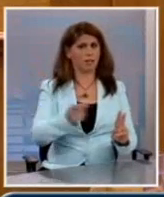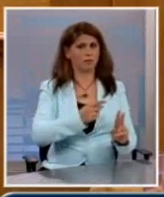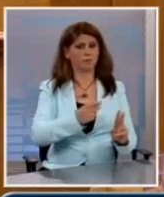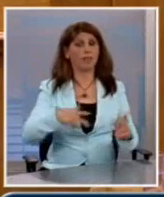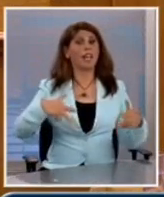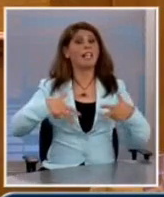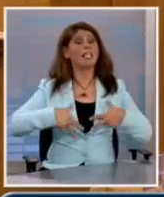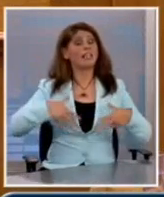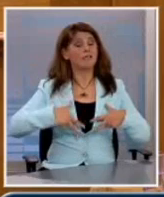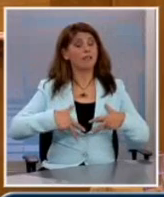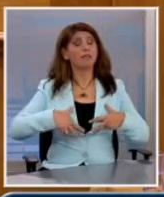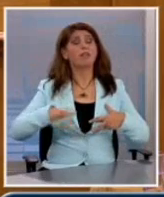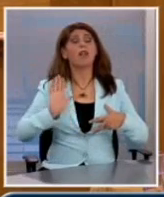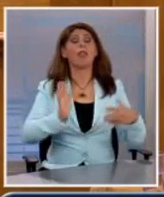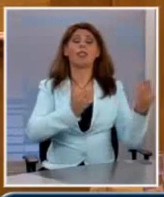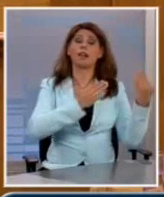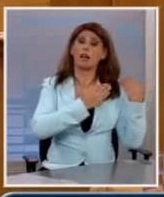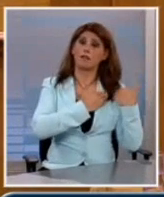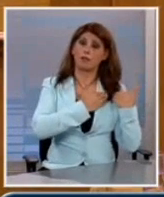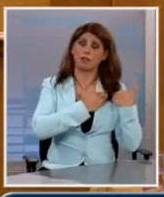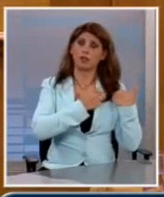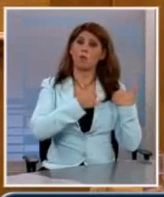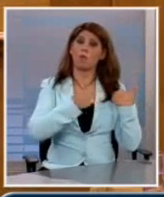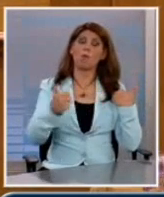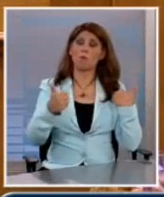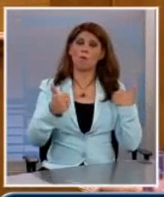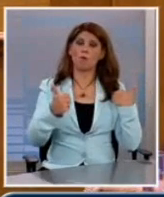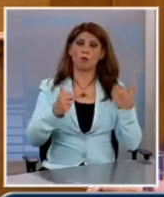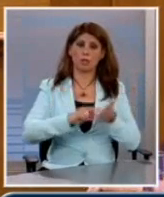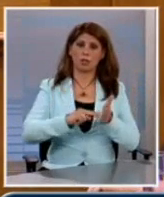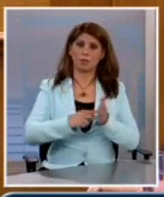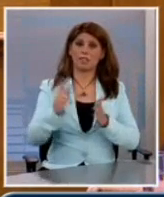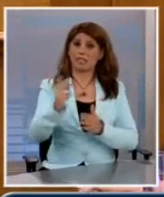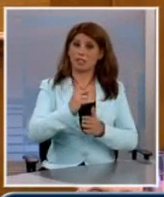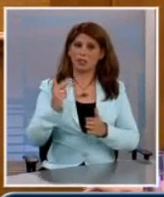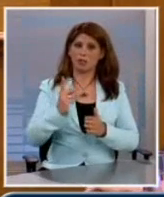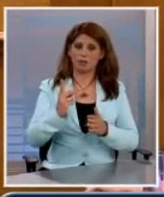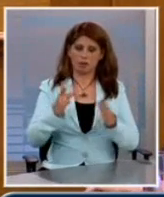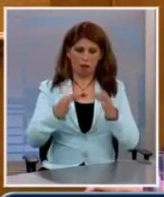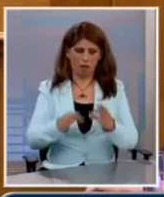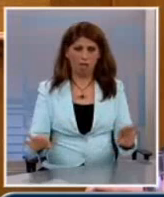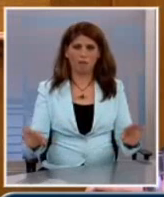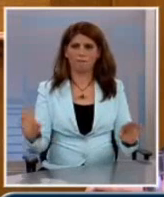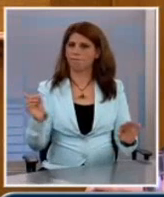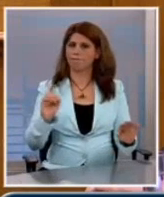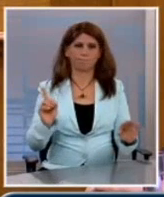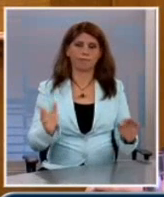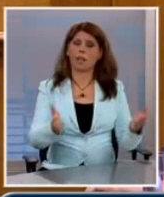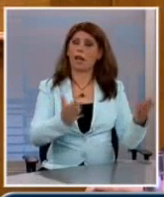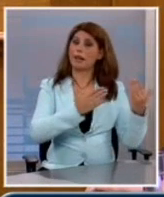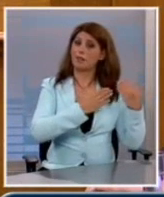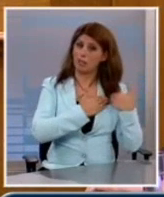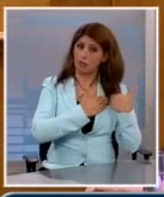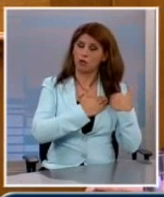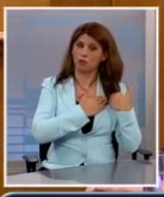Η κυβέρνησή μας δεν ανέλαβε καθήκοντα απλώς και μόνο σε μια οικονομική και κοινωνική έρημο. Ανέλαβε καθήκοντα και σε